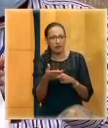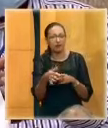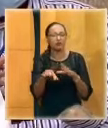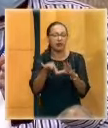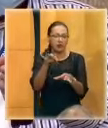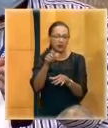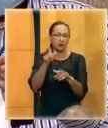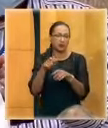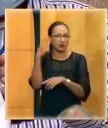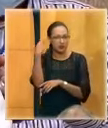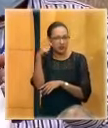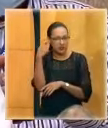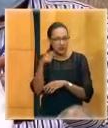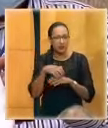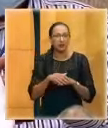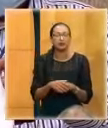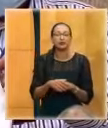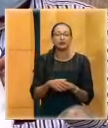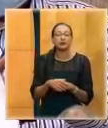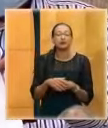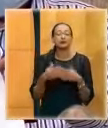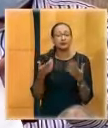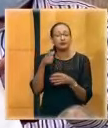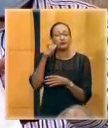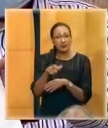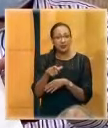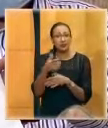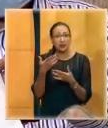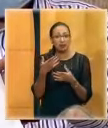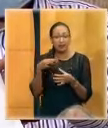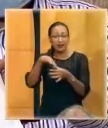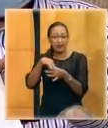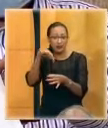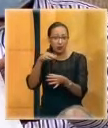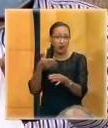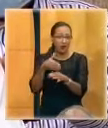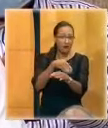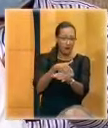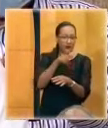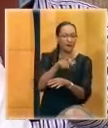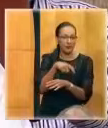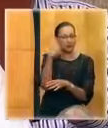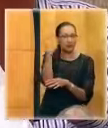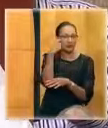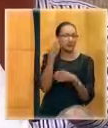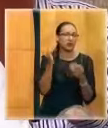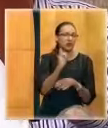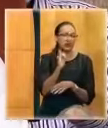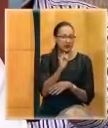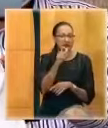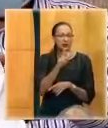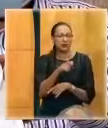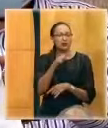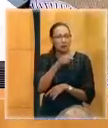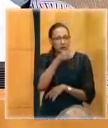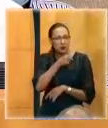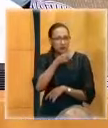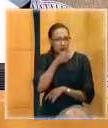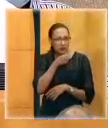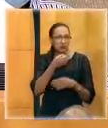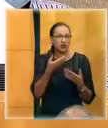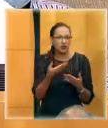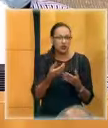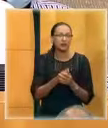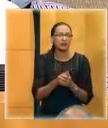cette élection, elle est présidée par son doyen d'âge, le plus jeune membre ou la plus jeune membre faisant fonction